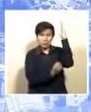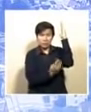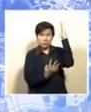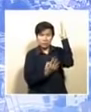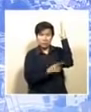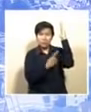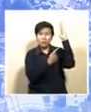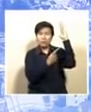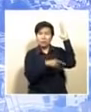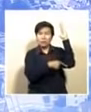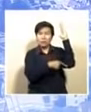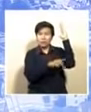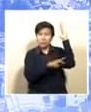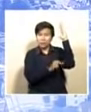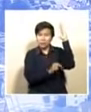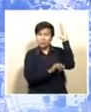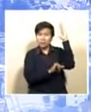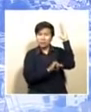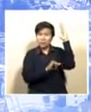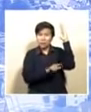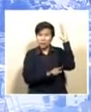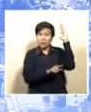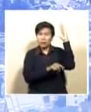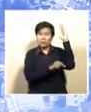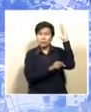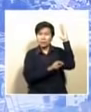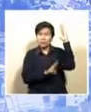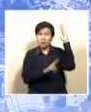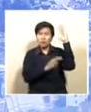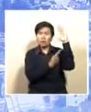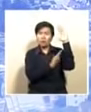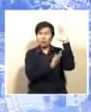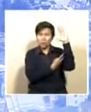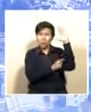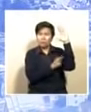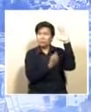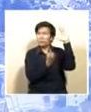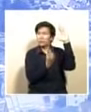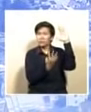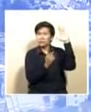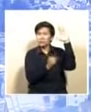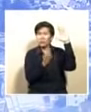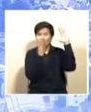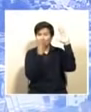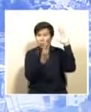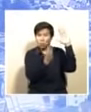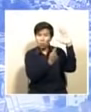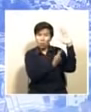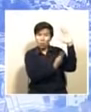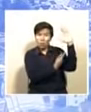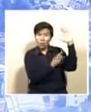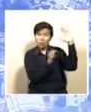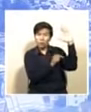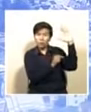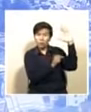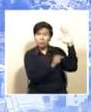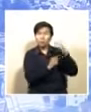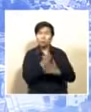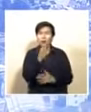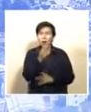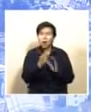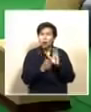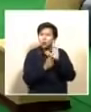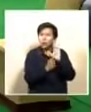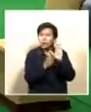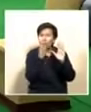ามี41รายทำการโฮมควอรันทีนถึง298คนนะครับซึ่งเป็นคนในประเทศ